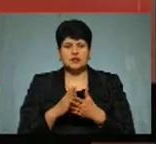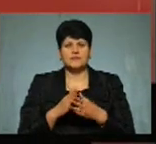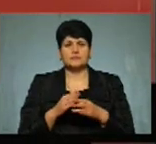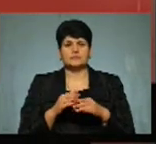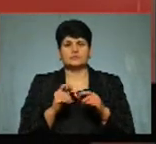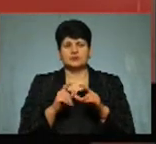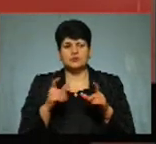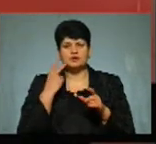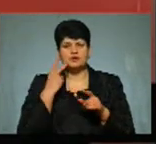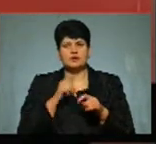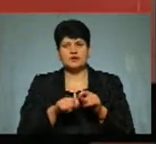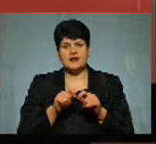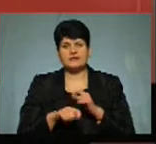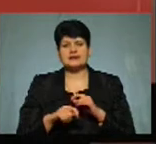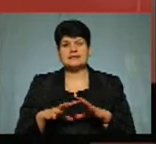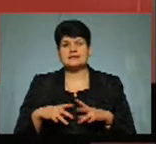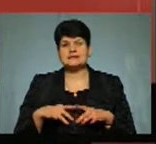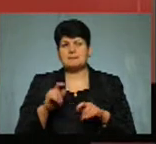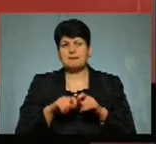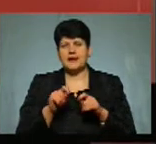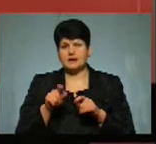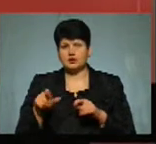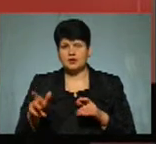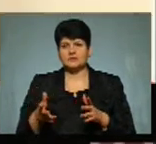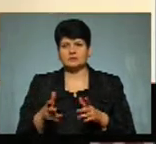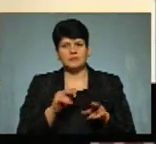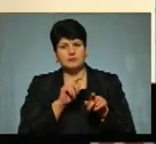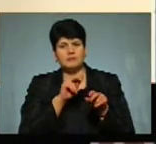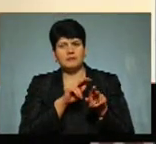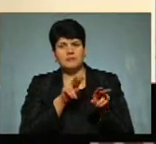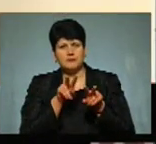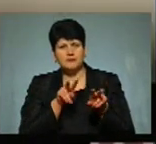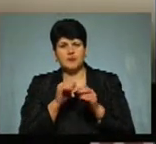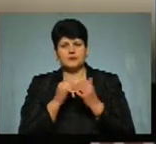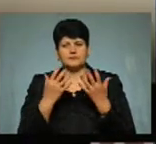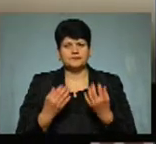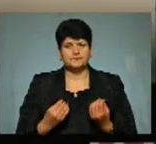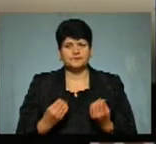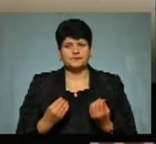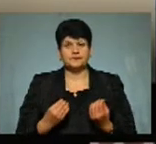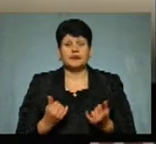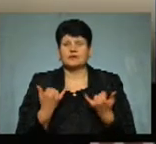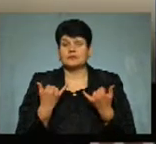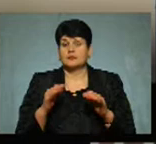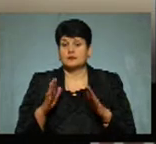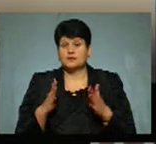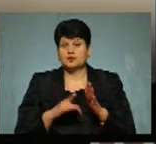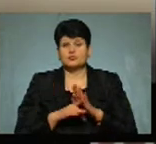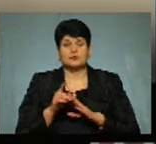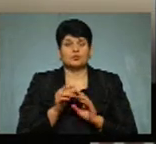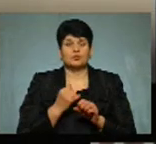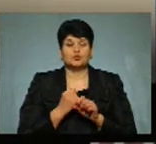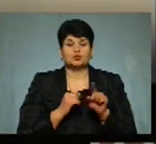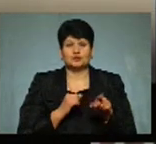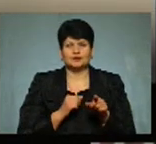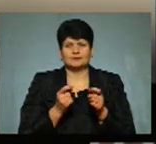постійно перевіряють інспектори, і вони кожного дня їх моніторять, скажімо так? На даний момент ми розпочинаємо роботу з того, що ми